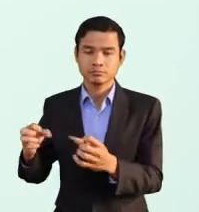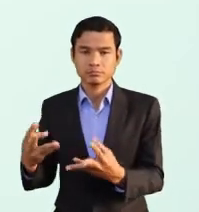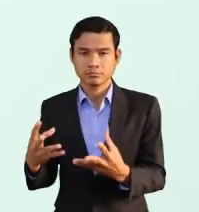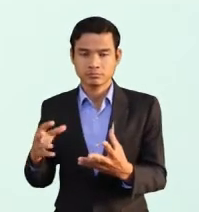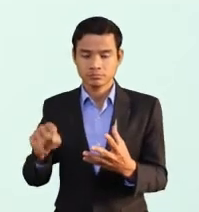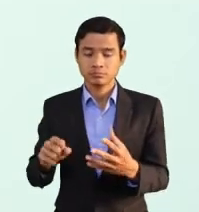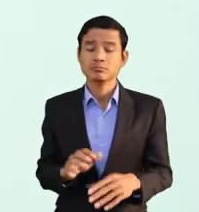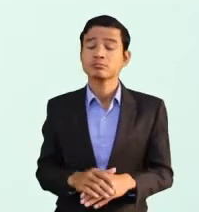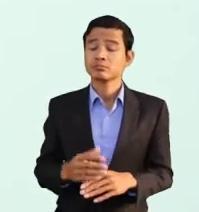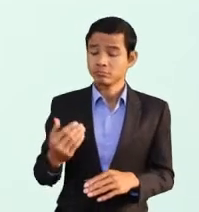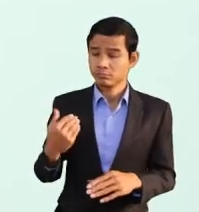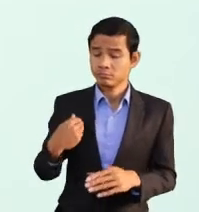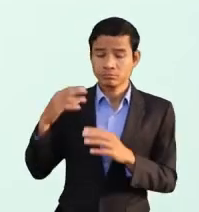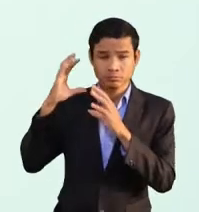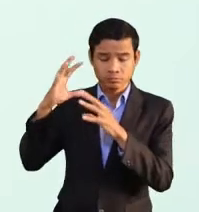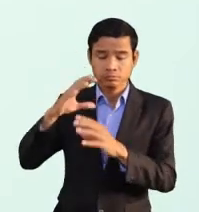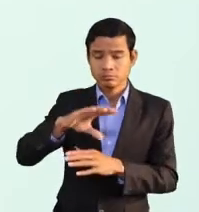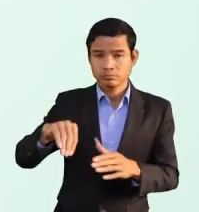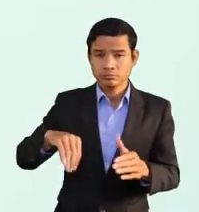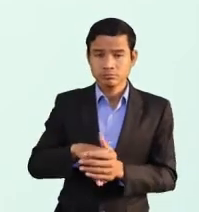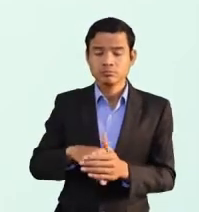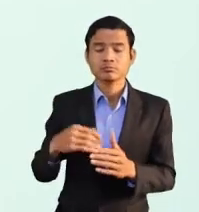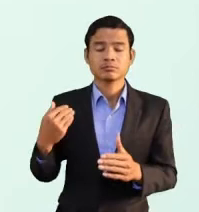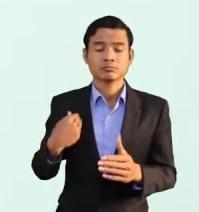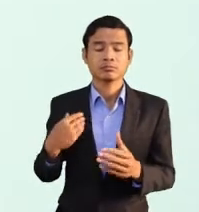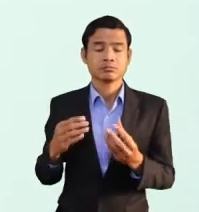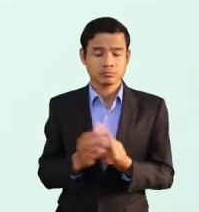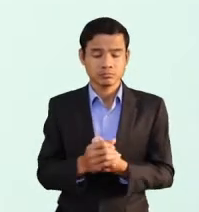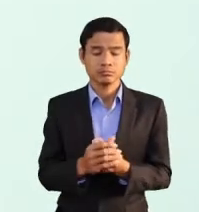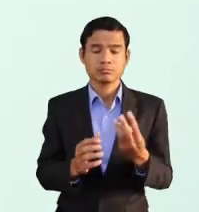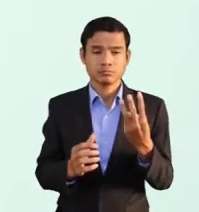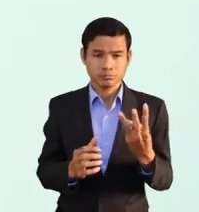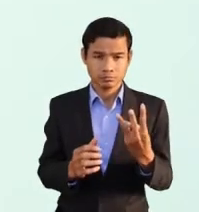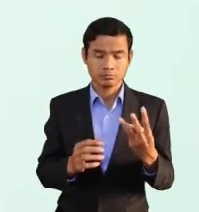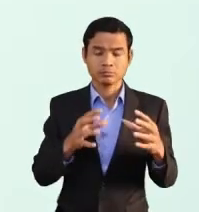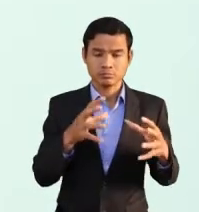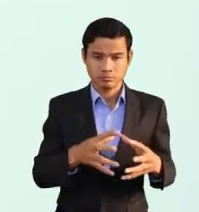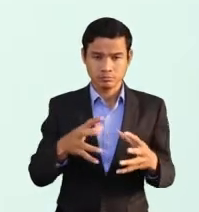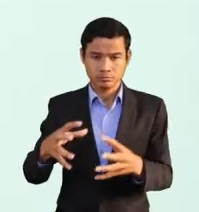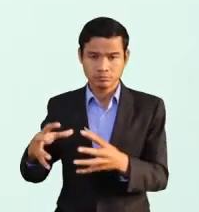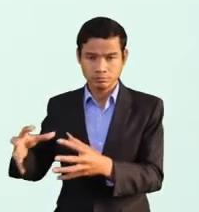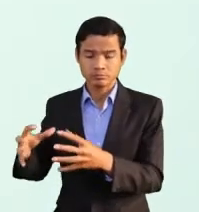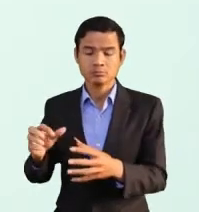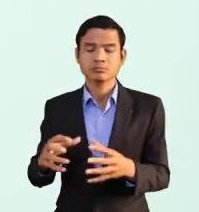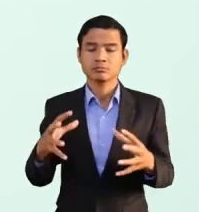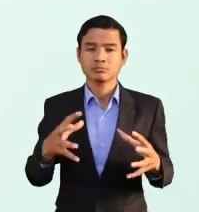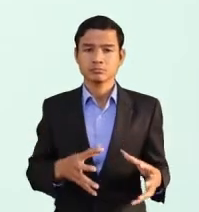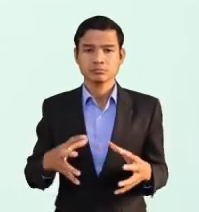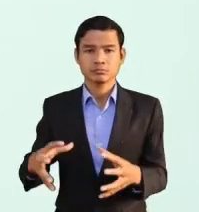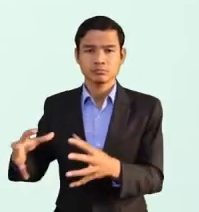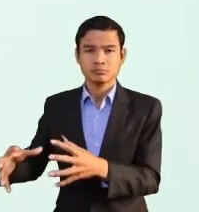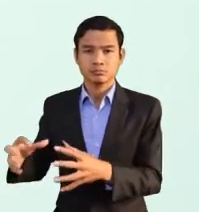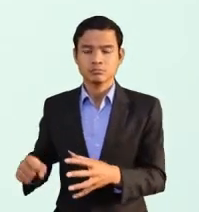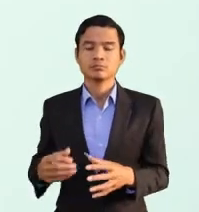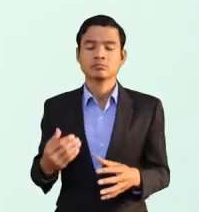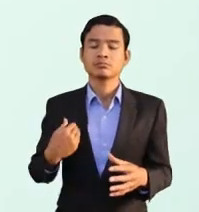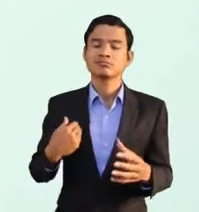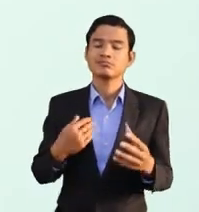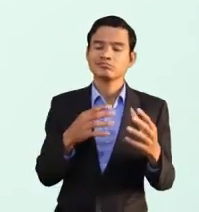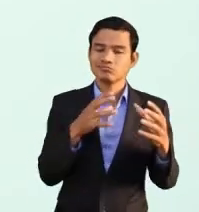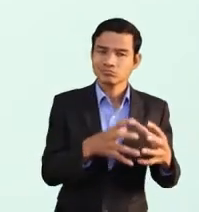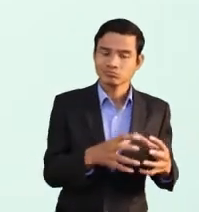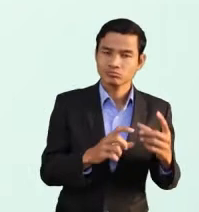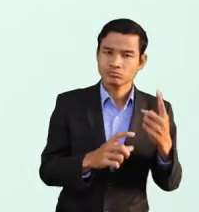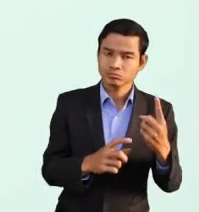là ổn á đông tiếng ó cứ miên chầm nuôn bấy thầy chắc mùi thầy miên bọn màn phải con